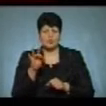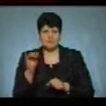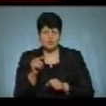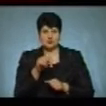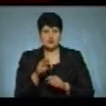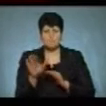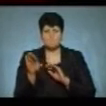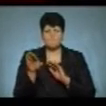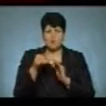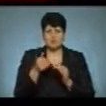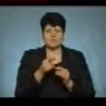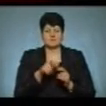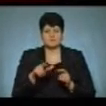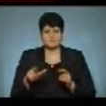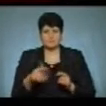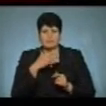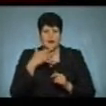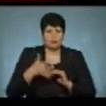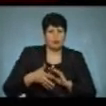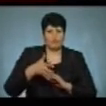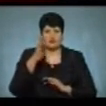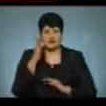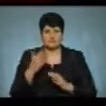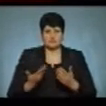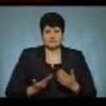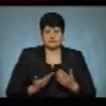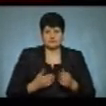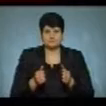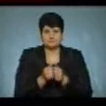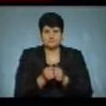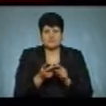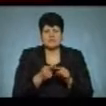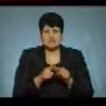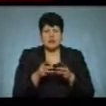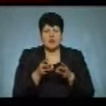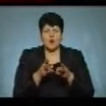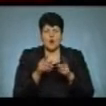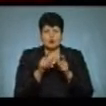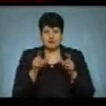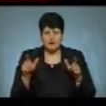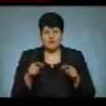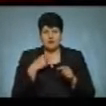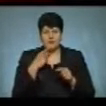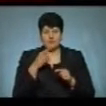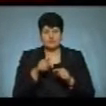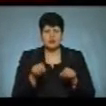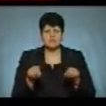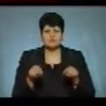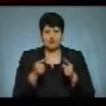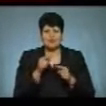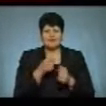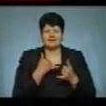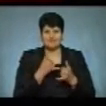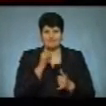нас покликали мешканці багатоповерхівок, які мешкають поблизу цієї котельні і кажуть, що створює вона їм